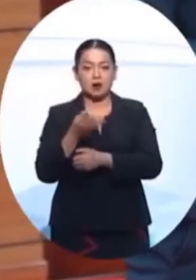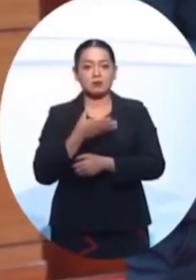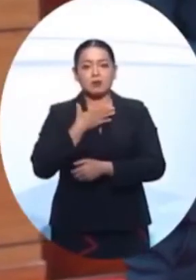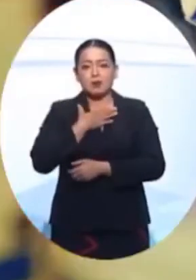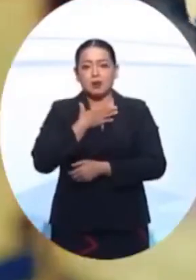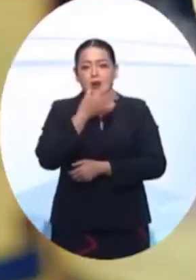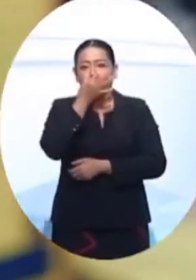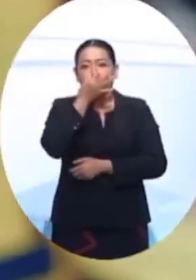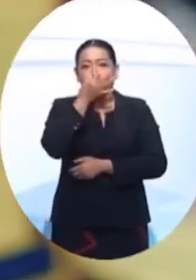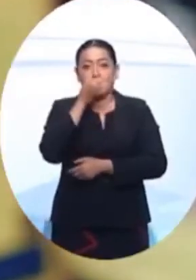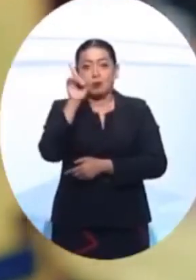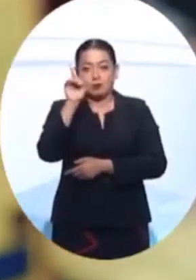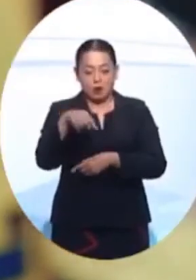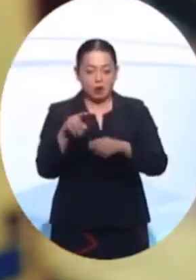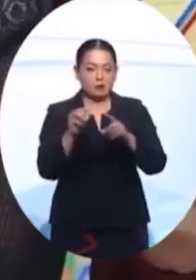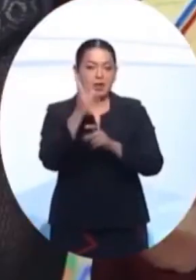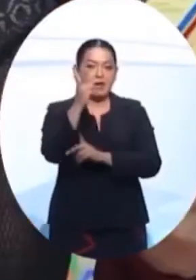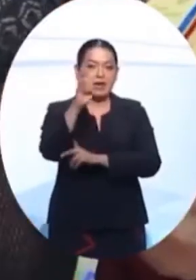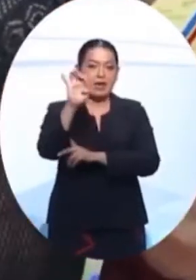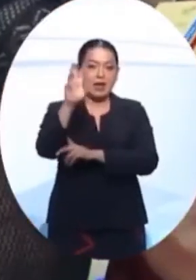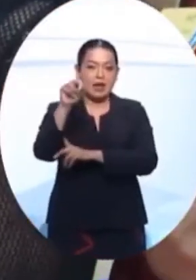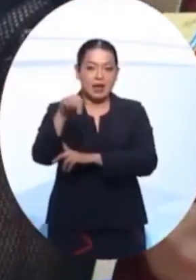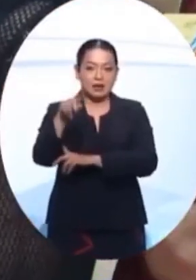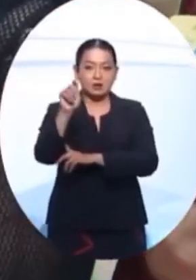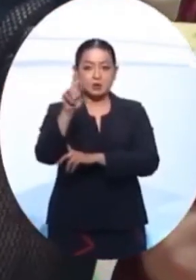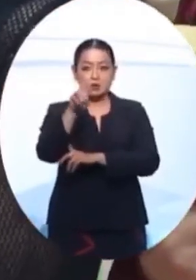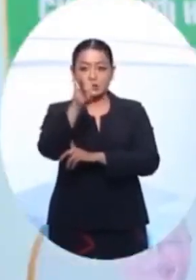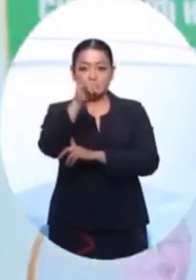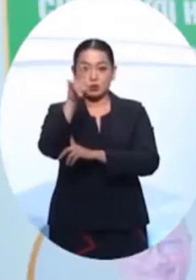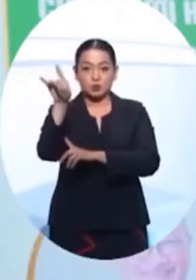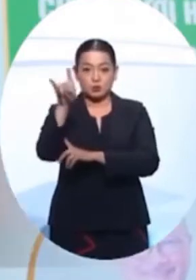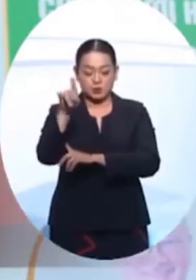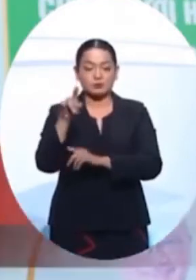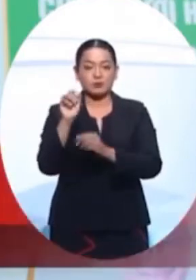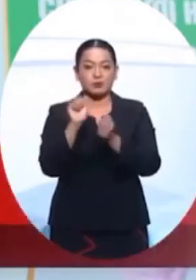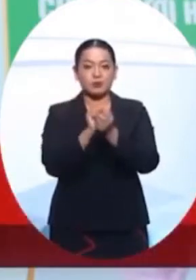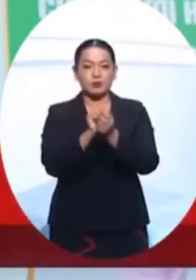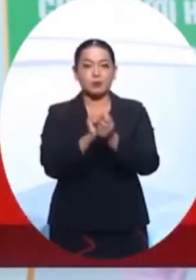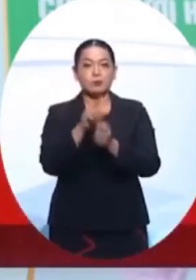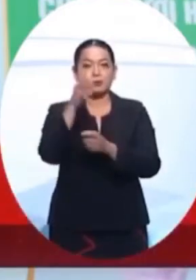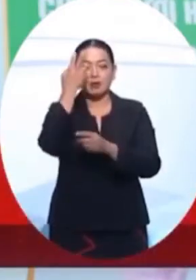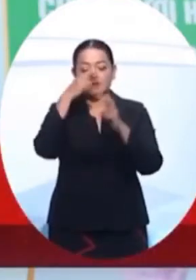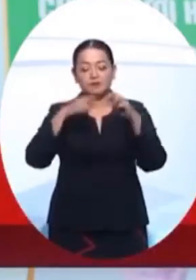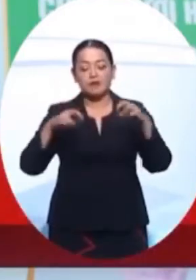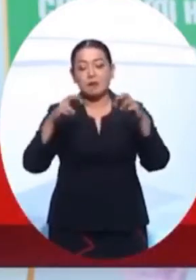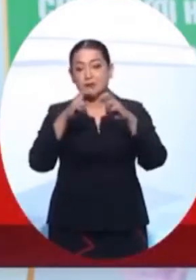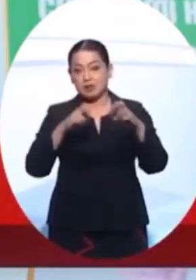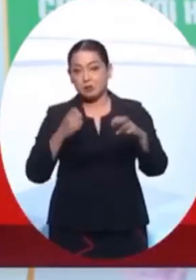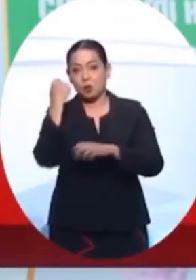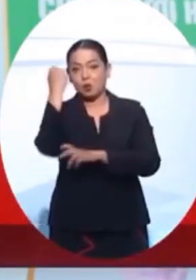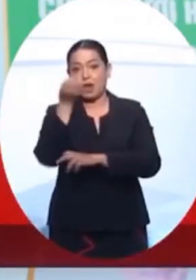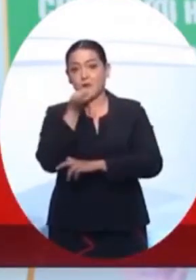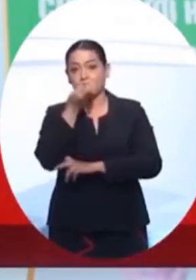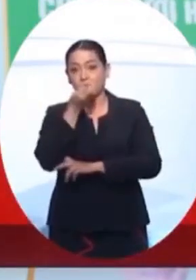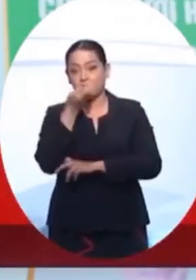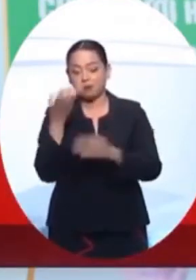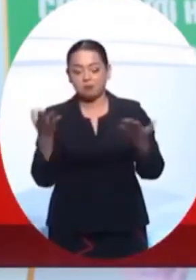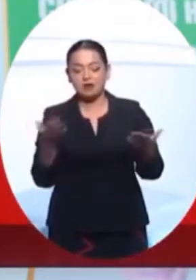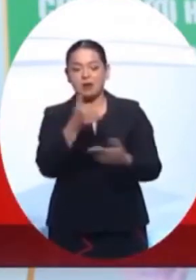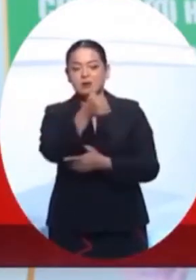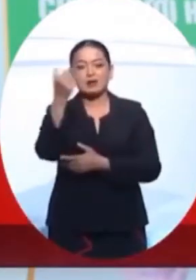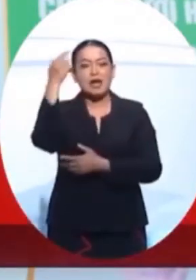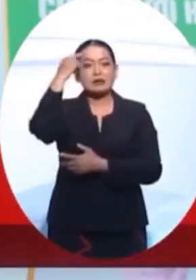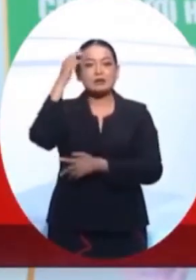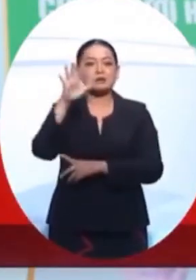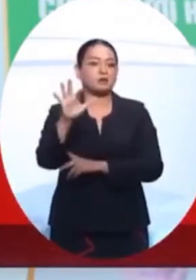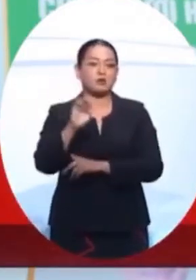hen suyễn, hen phế quản chiến thắng căn bệnh quái ác này. Sau khi mà tôi dùng được 3 tháng ấy thì tôi thấy sức khỏe của tôi được